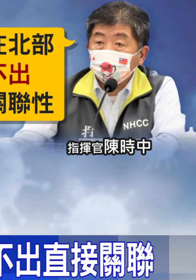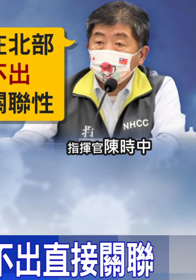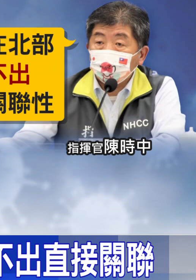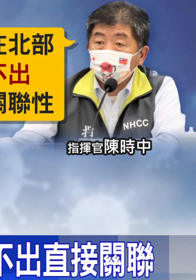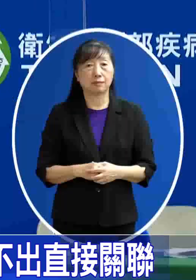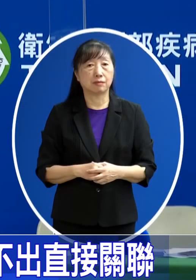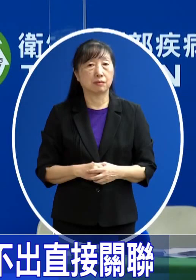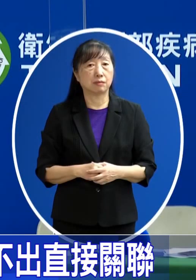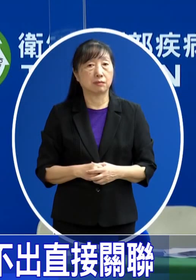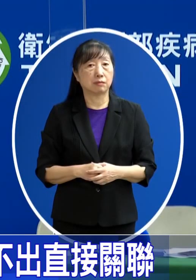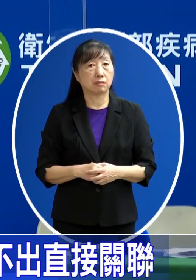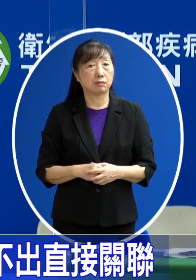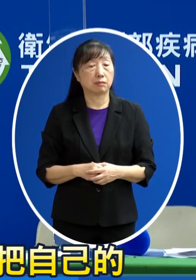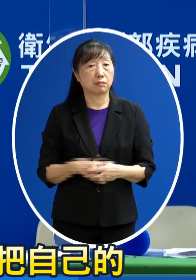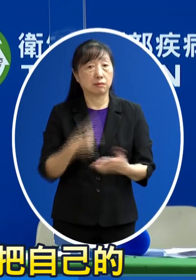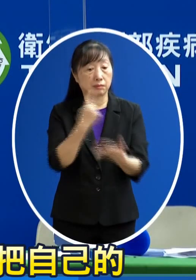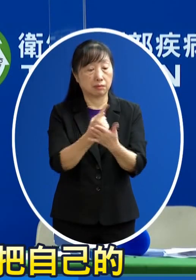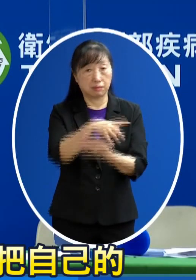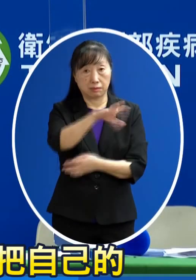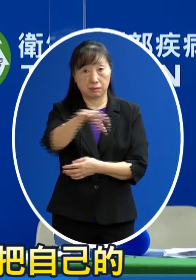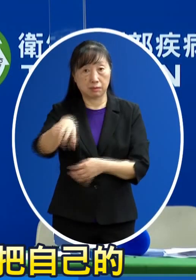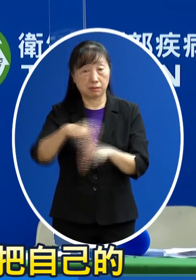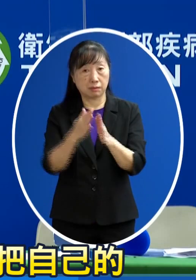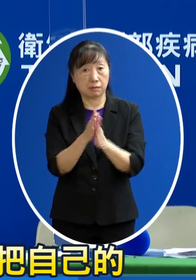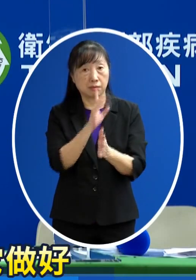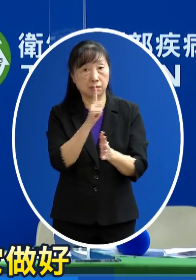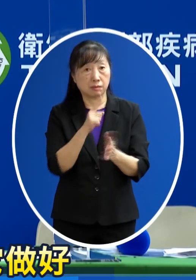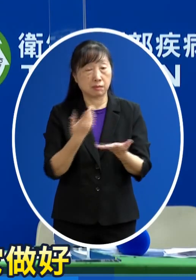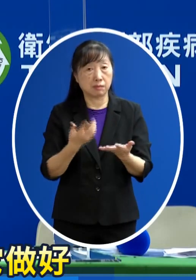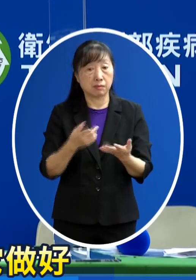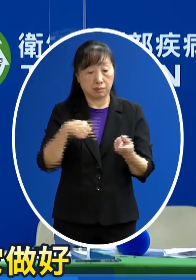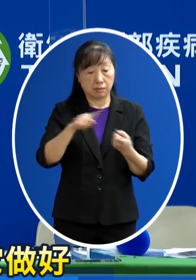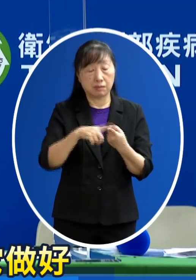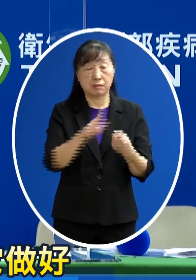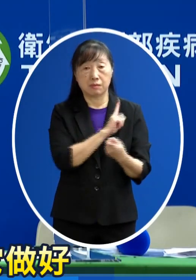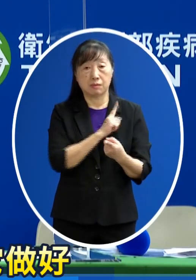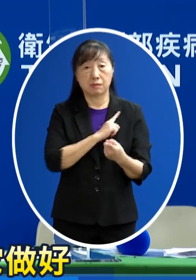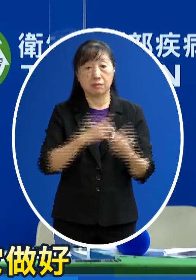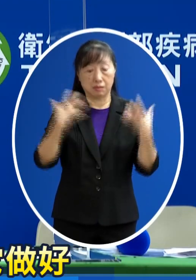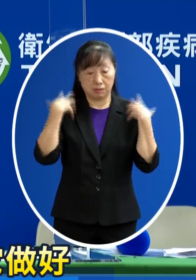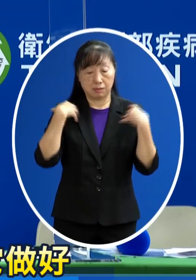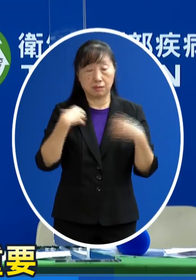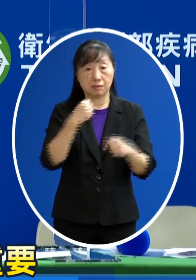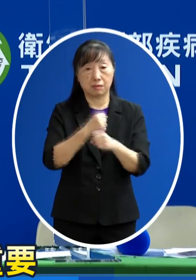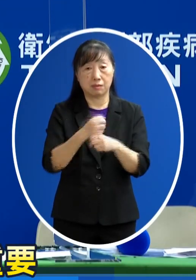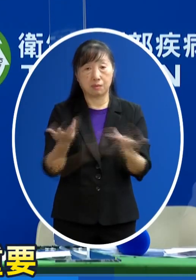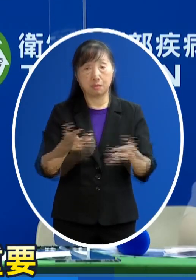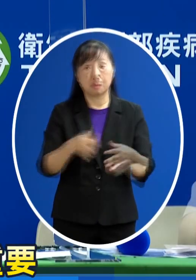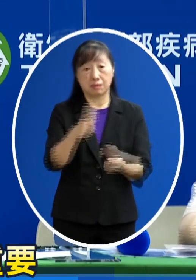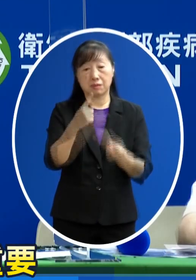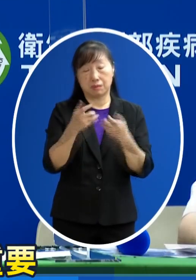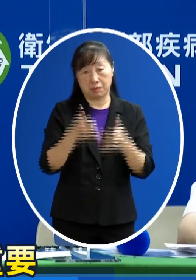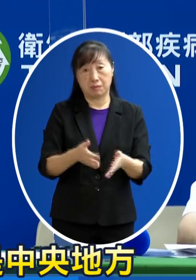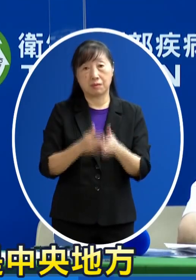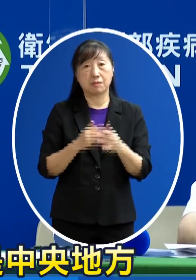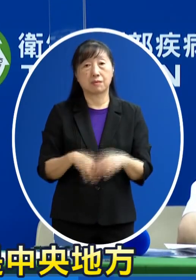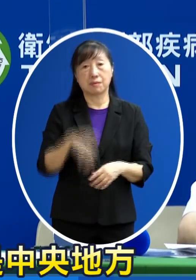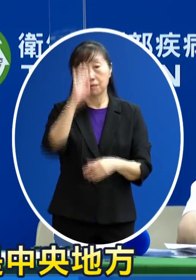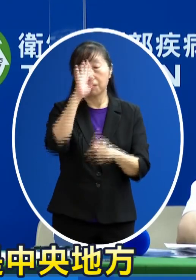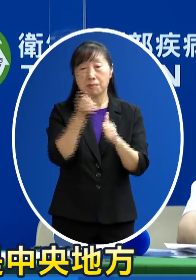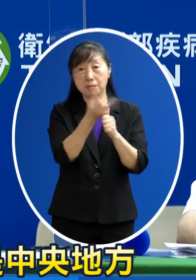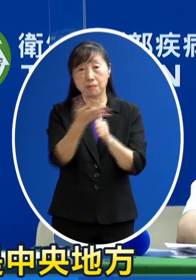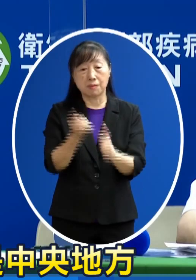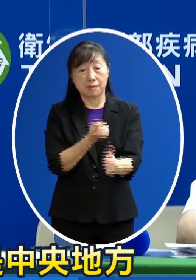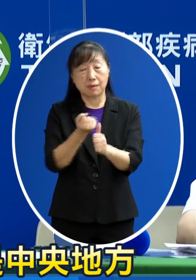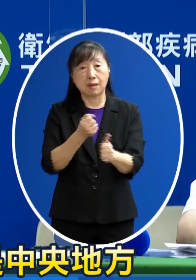给中央吗？ 每个地方在互相讲，就把自己的地方该做的事情把它做好，我想这是一件最重要，所有的疫情的控